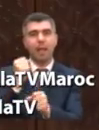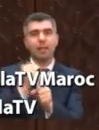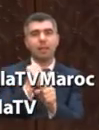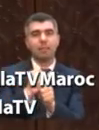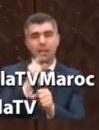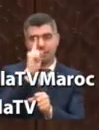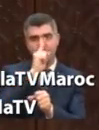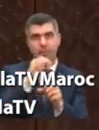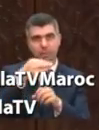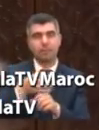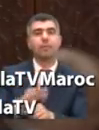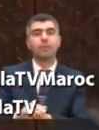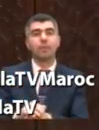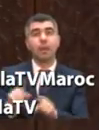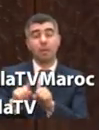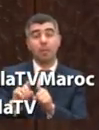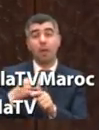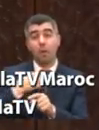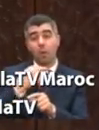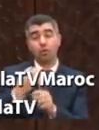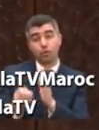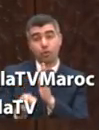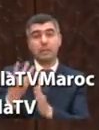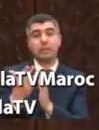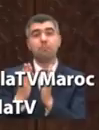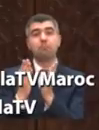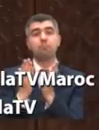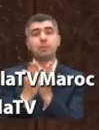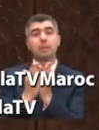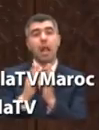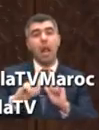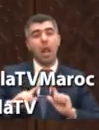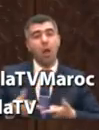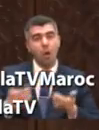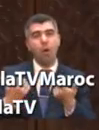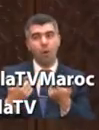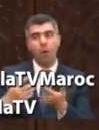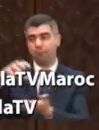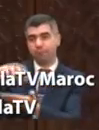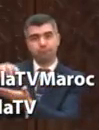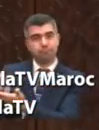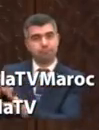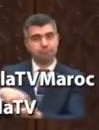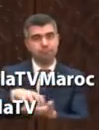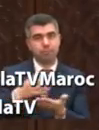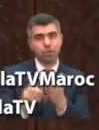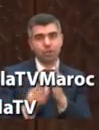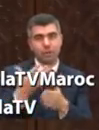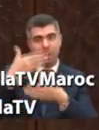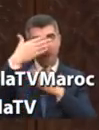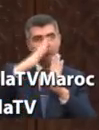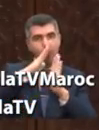وثالثا إحداث جيل جديد من هذه المعاهد، ولا سيما عبر إنشاء هذه المدن، هذا النموذج الجديد اللي